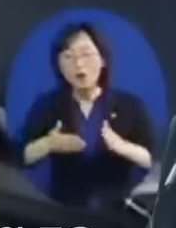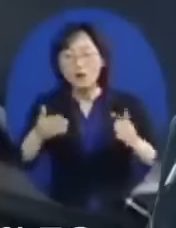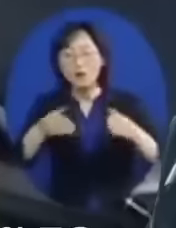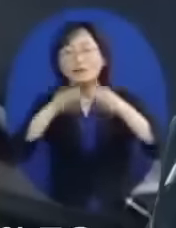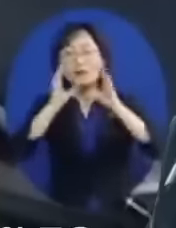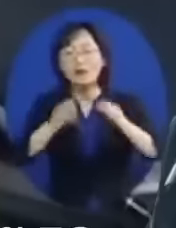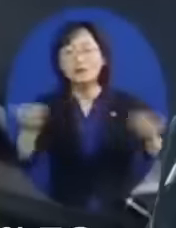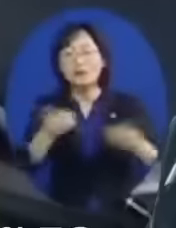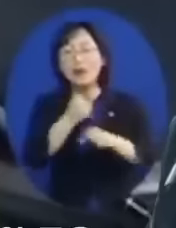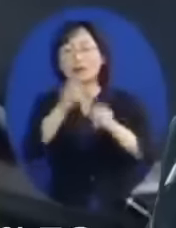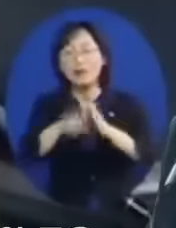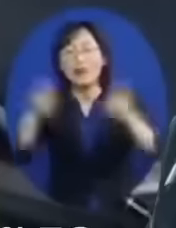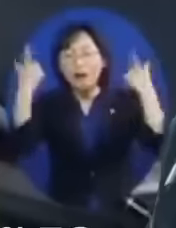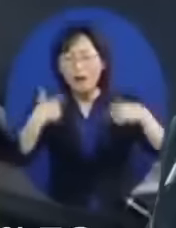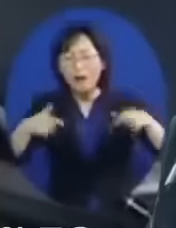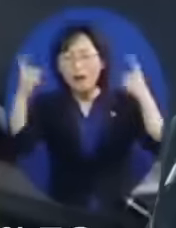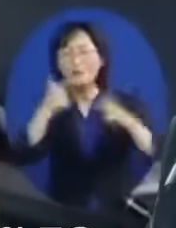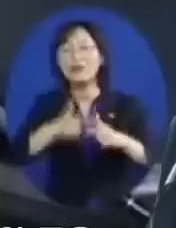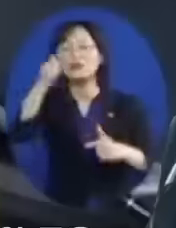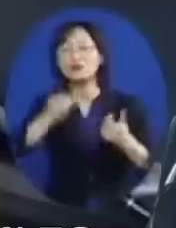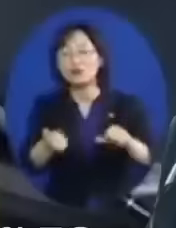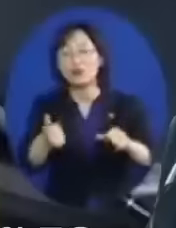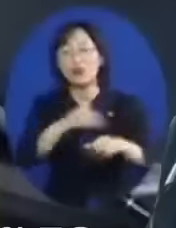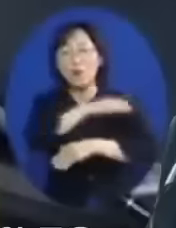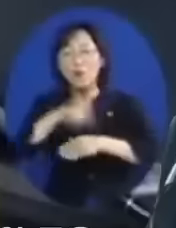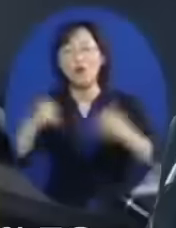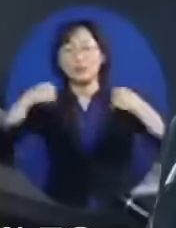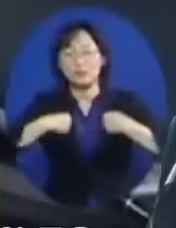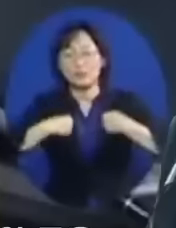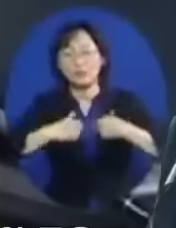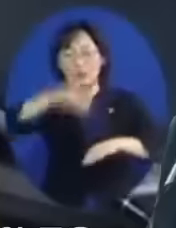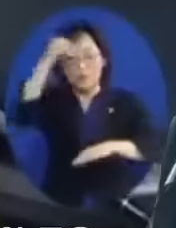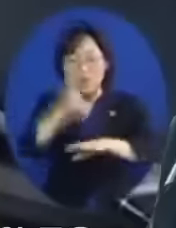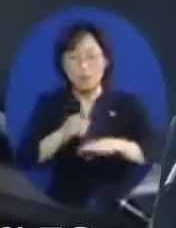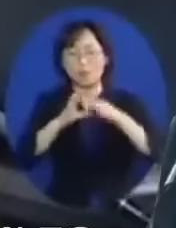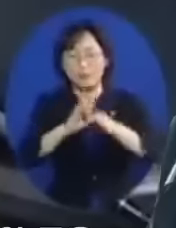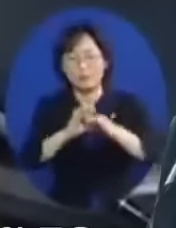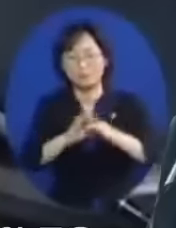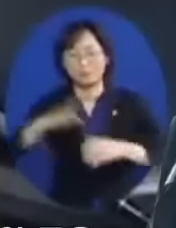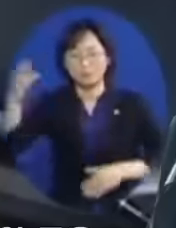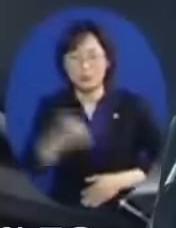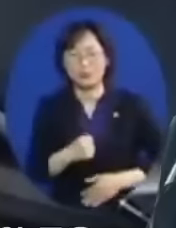때도 항상 예수의 죽음을 몸에 짊어지고 최고 관심을 가지고